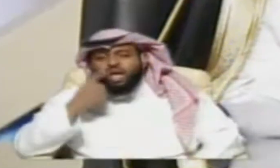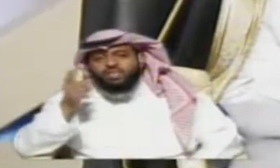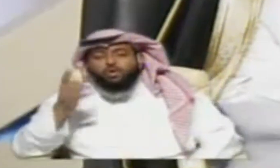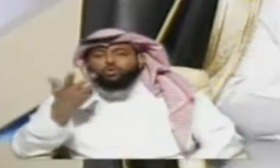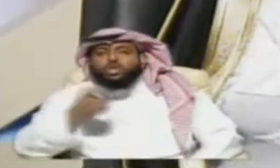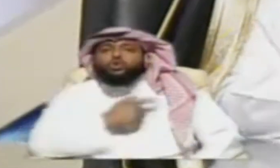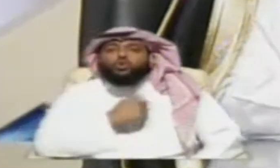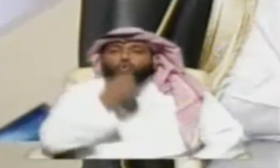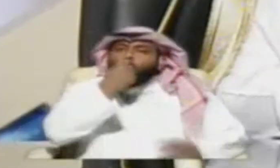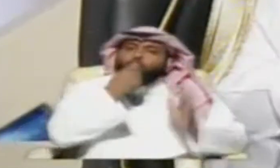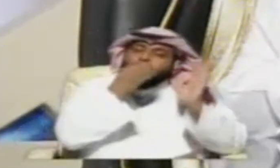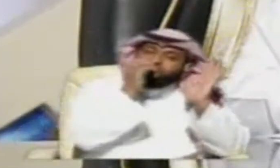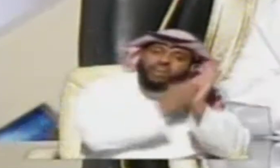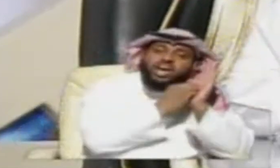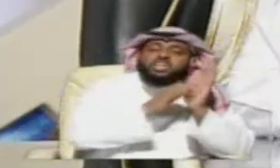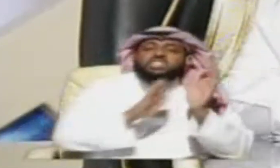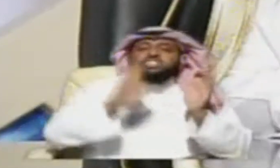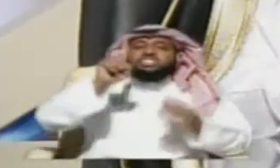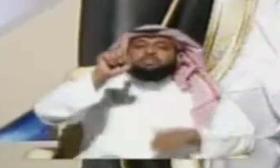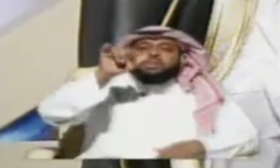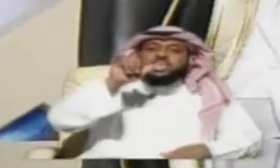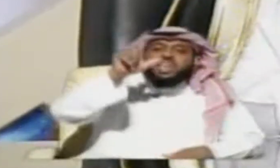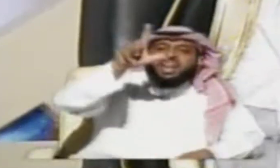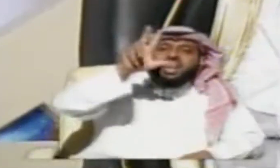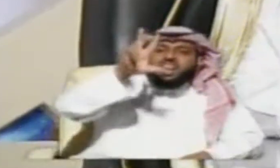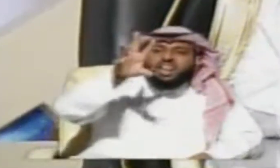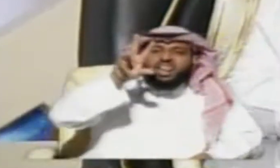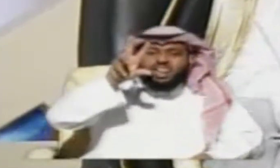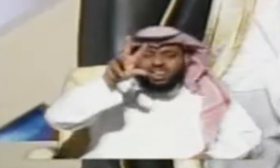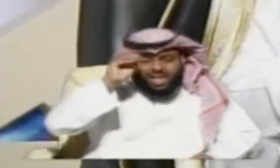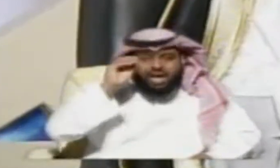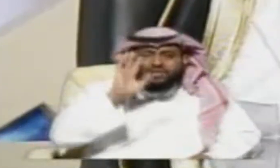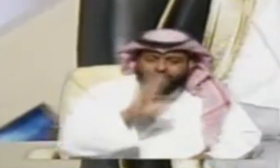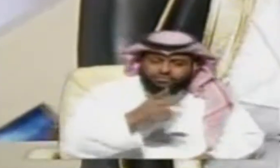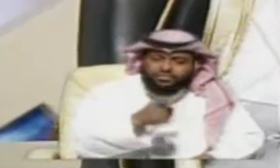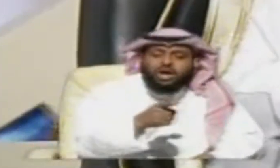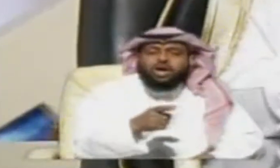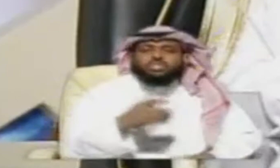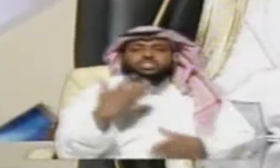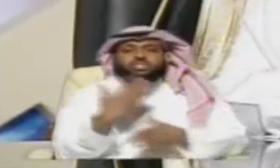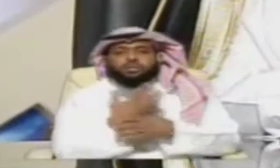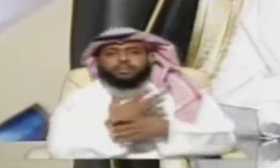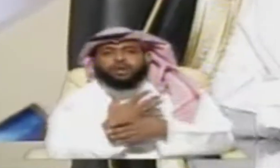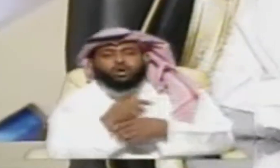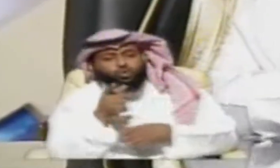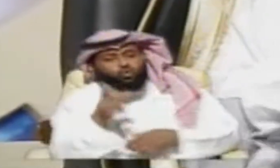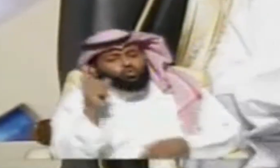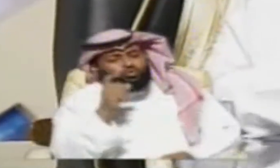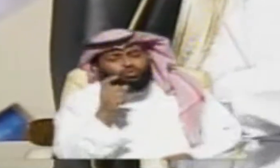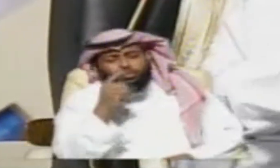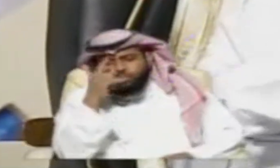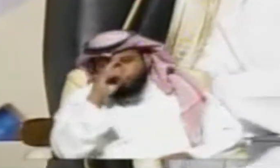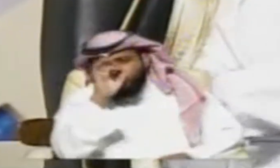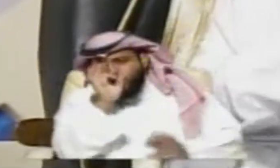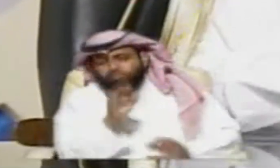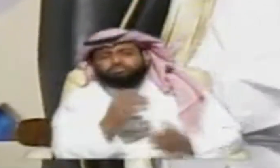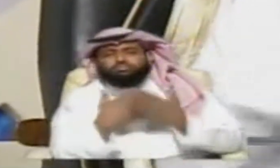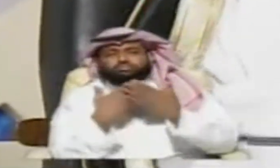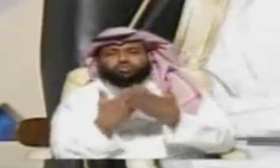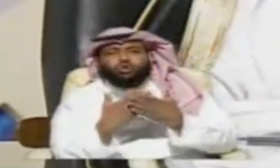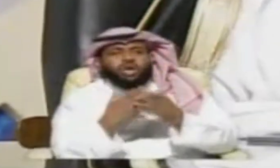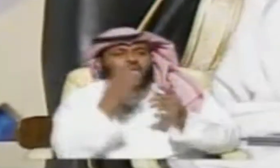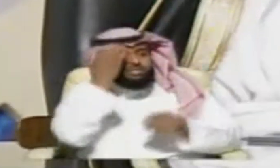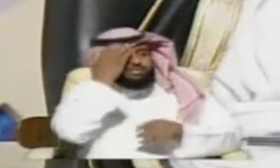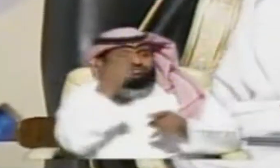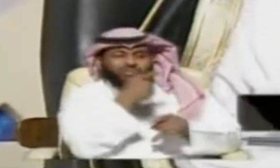سبيل الله في الدفاع عن المظلومين والدفاع عن حقوق المسلمين والدفاع عما وقع عليهم من اعتداء غاشم